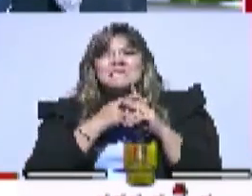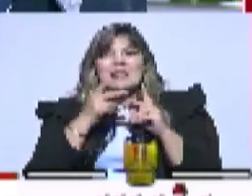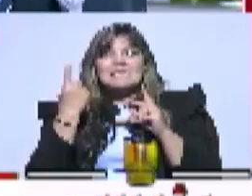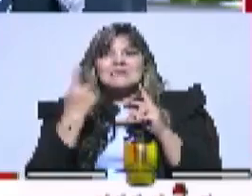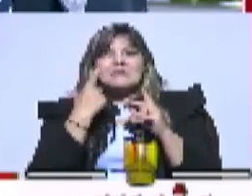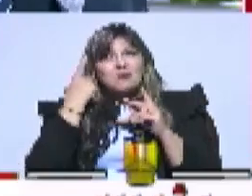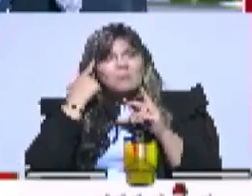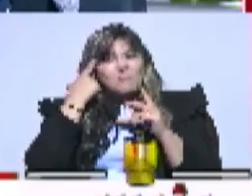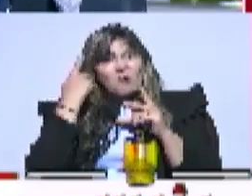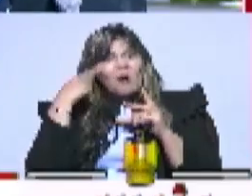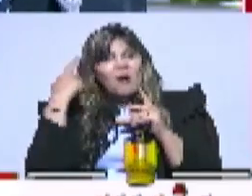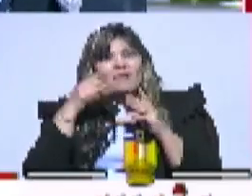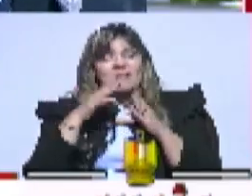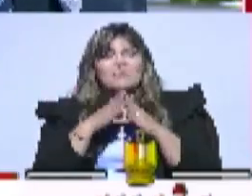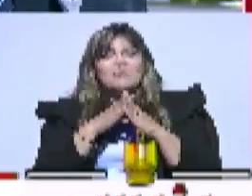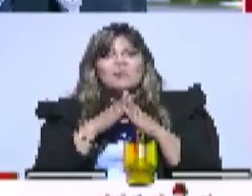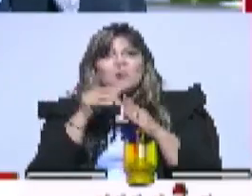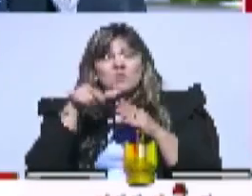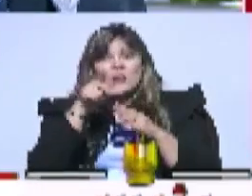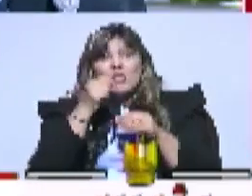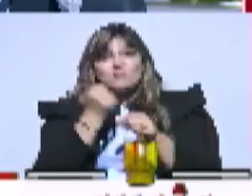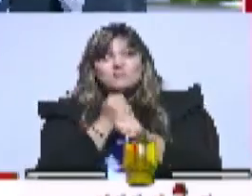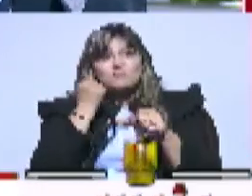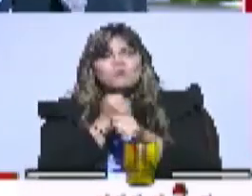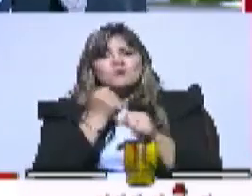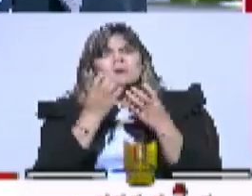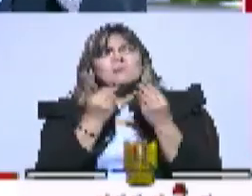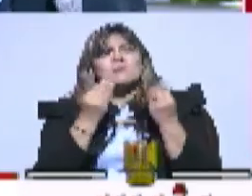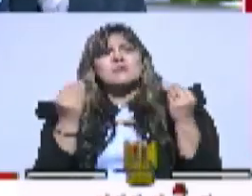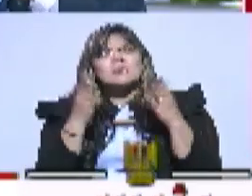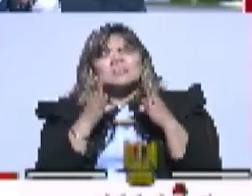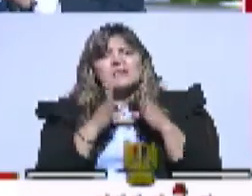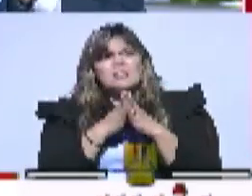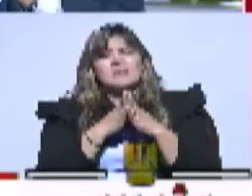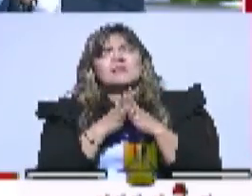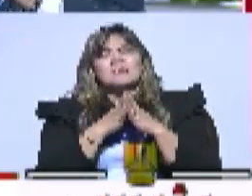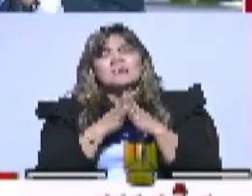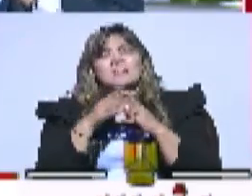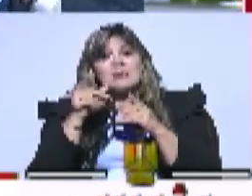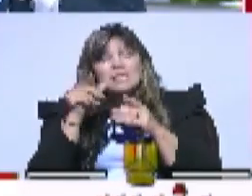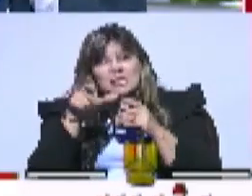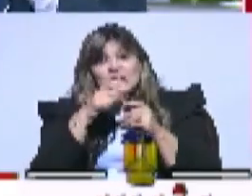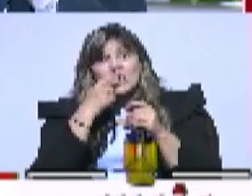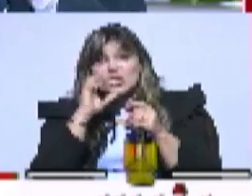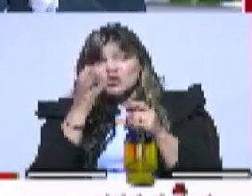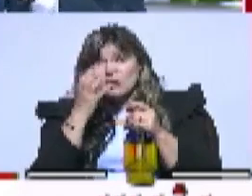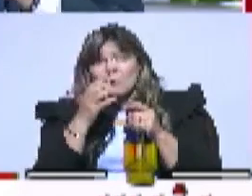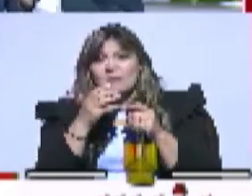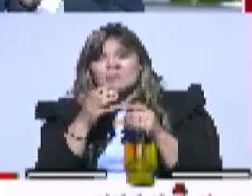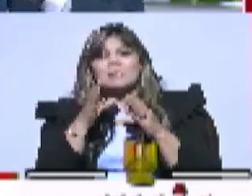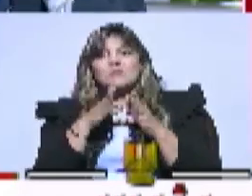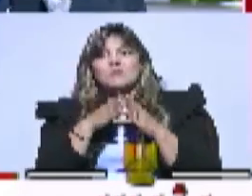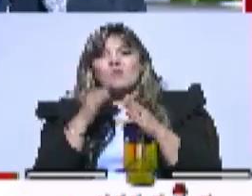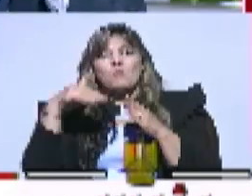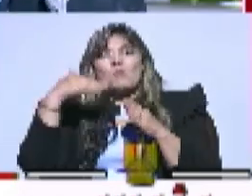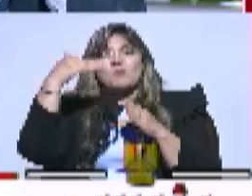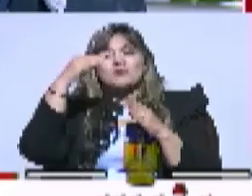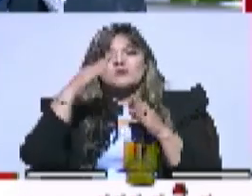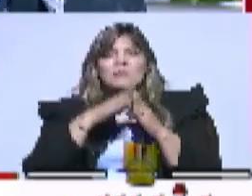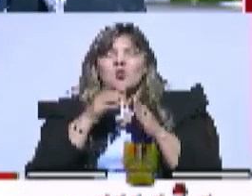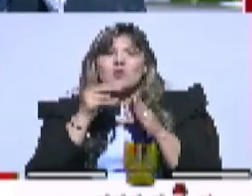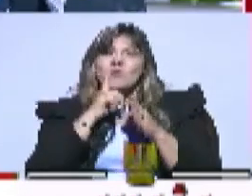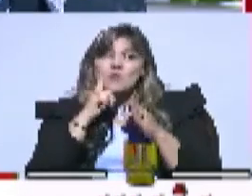بعد كده لها دور كبير جدا. هم يعني هم دول الفئات دي هي أصحاب المستقبل،